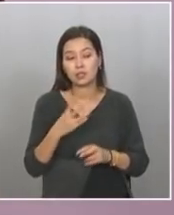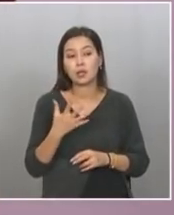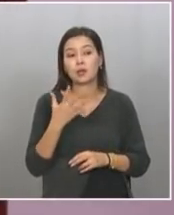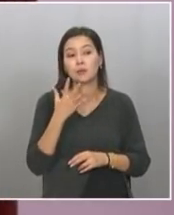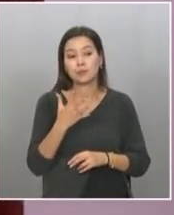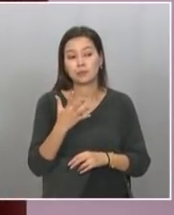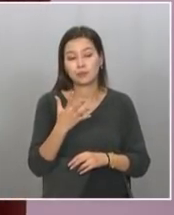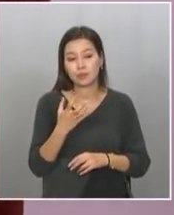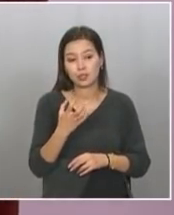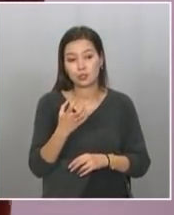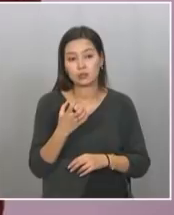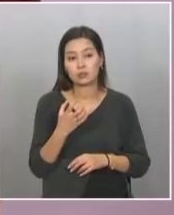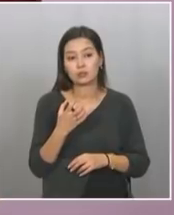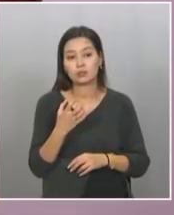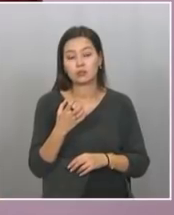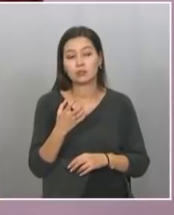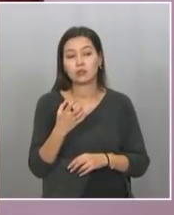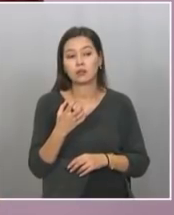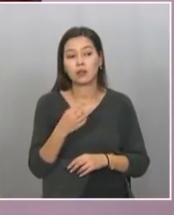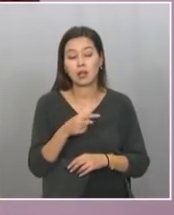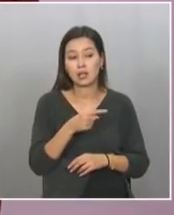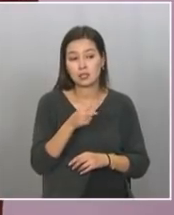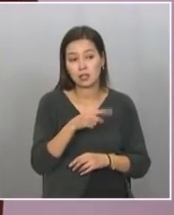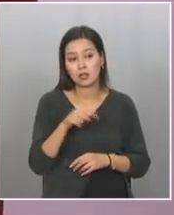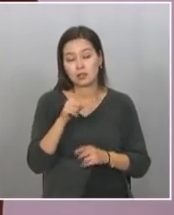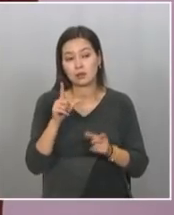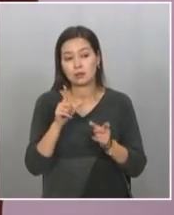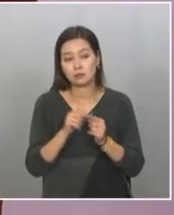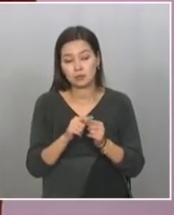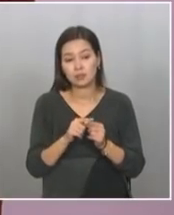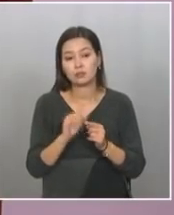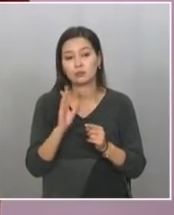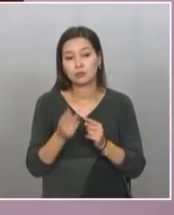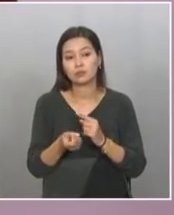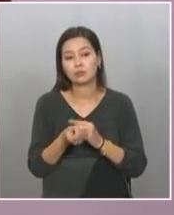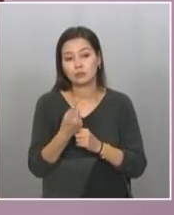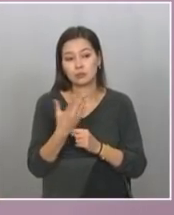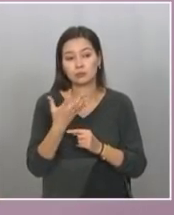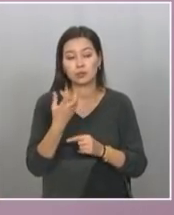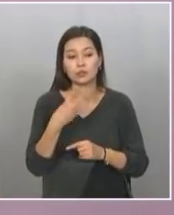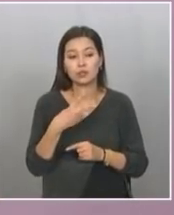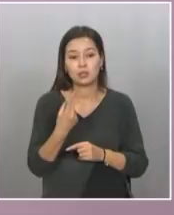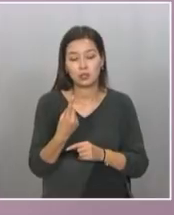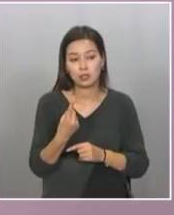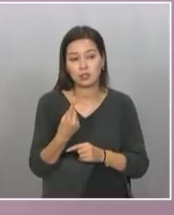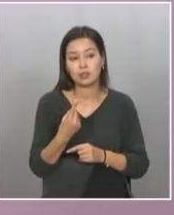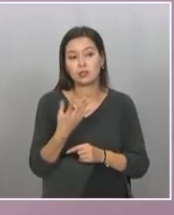Айырманың мәніне азайтқышты қоссақ, азайғыш шығады. Яғни 521